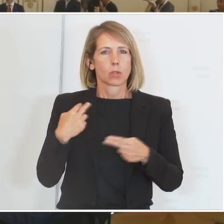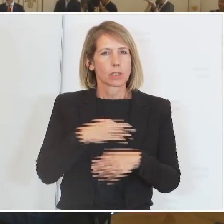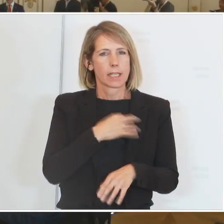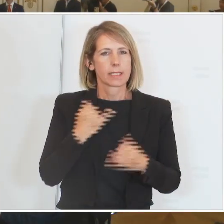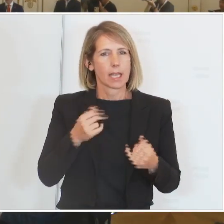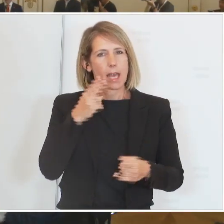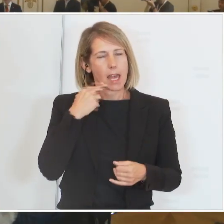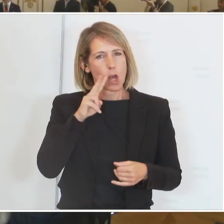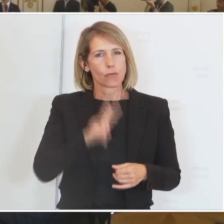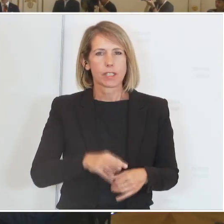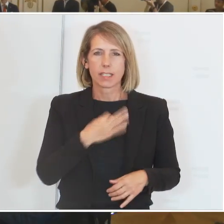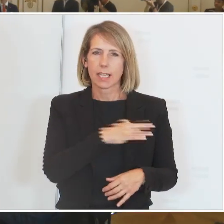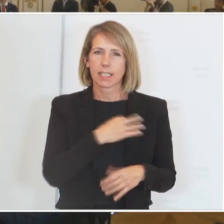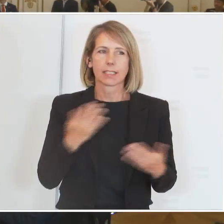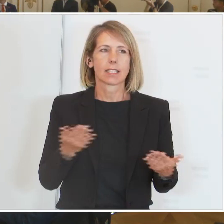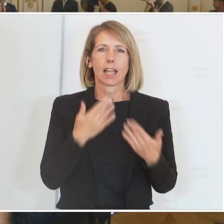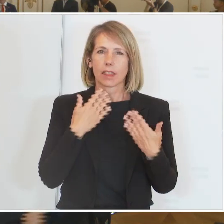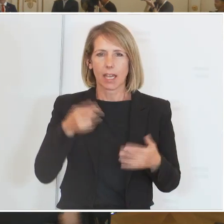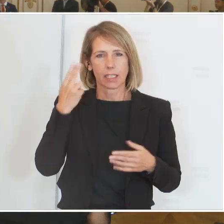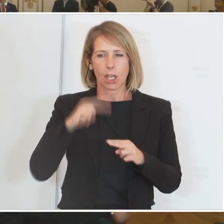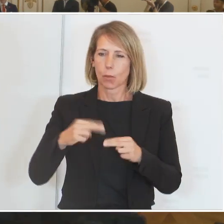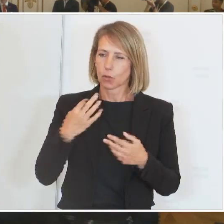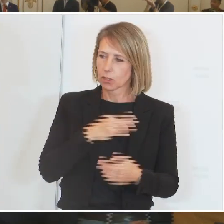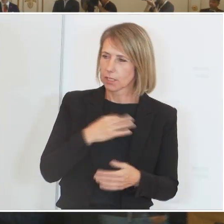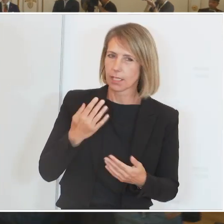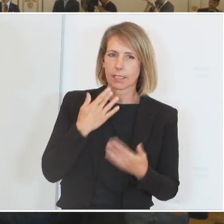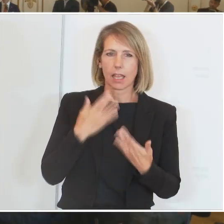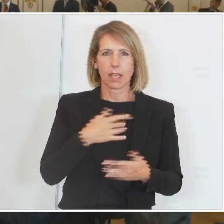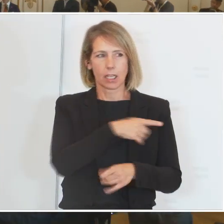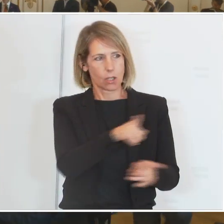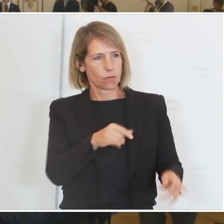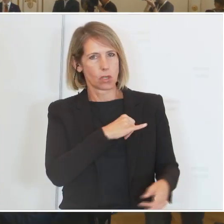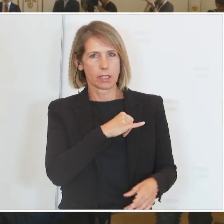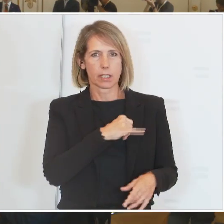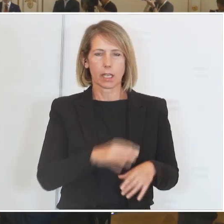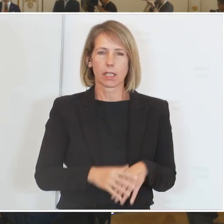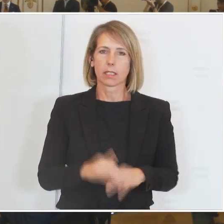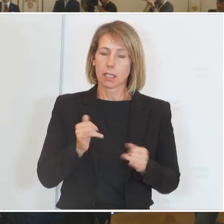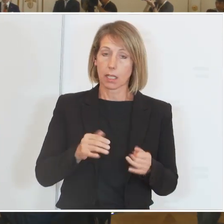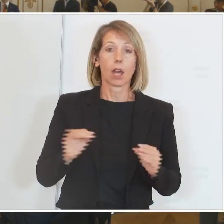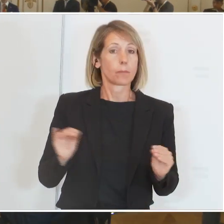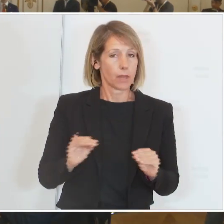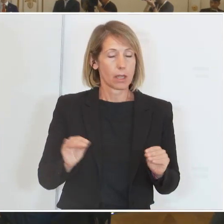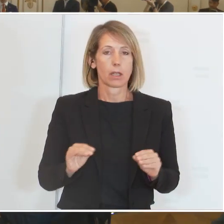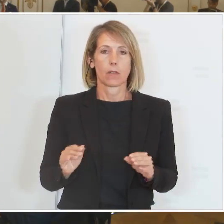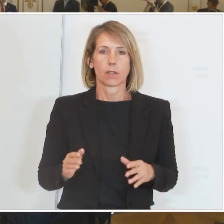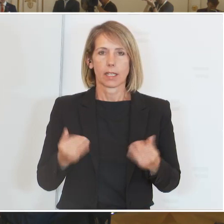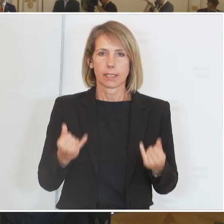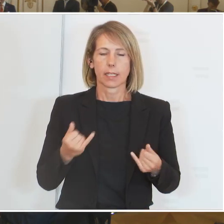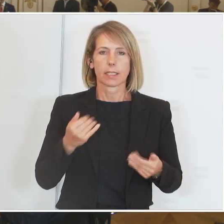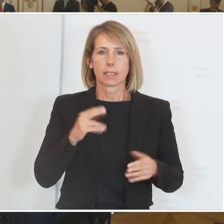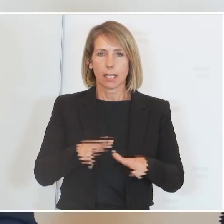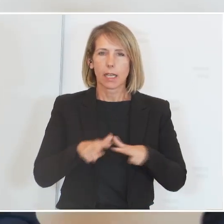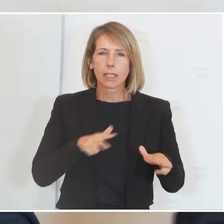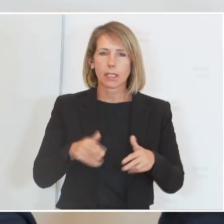Vizekanzler. Ja, danke, Herr Bundeskanzler, und danke für Ihr Interesse. Ja, in der Tat, es sind mit dieser Regierungssitzung, mit dem,